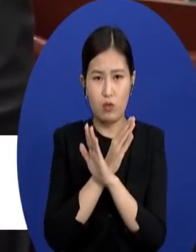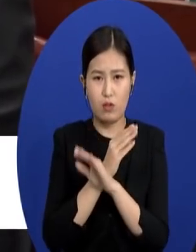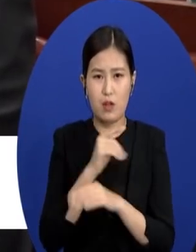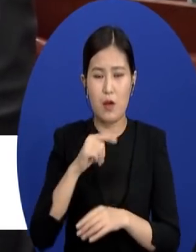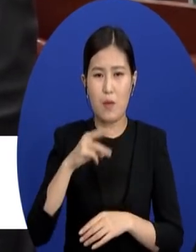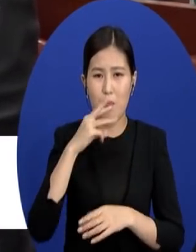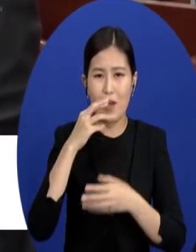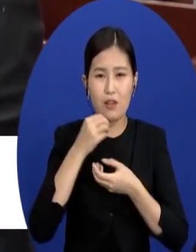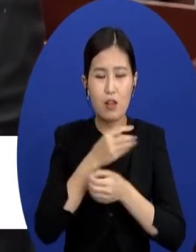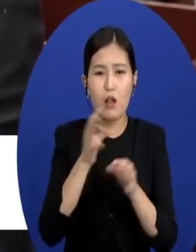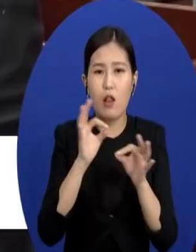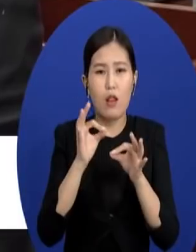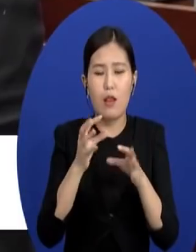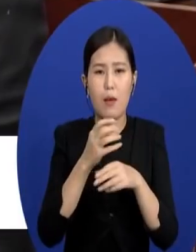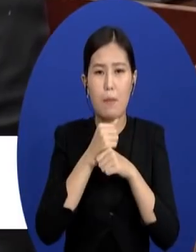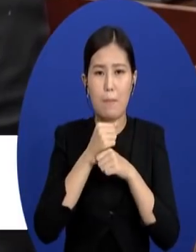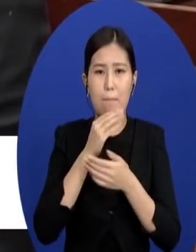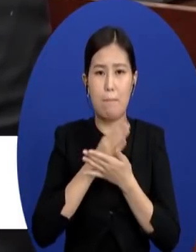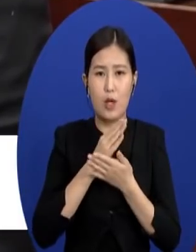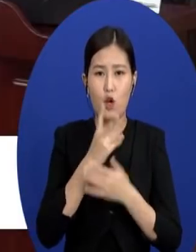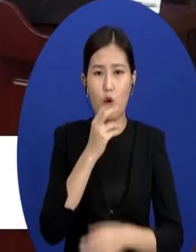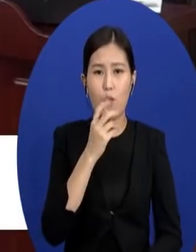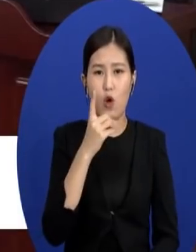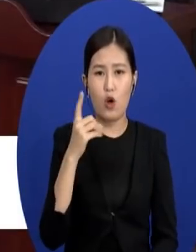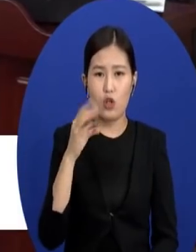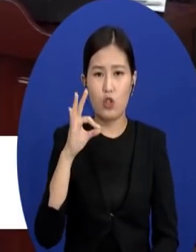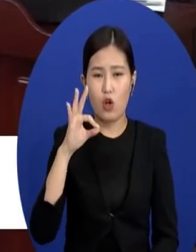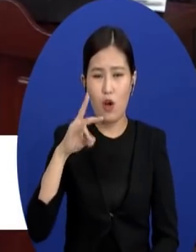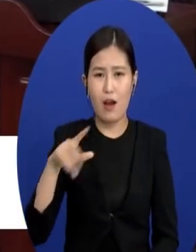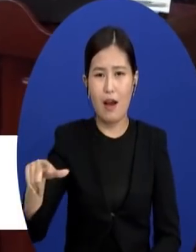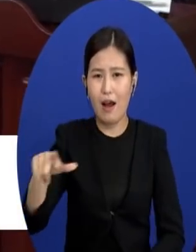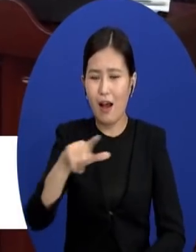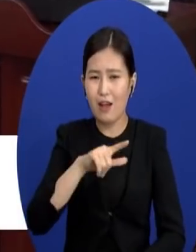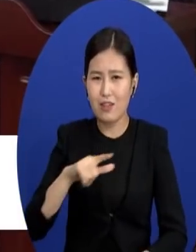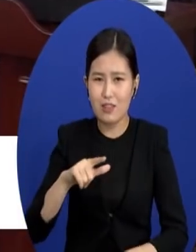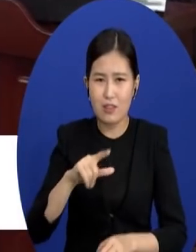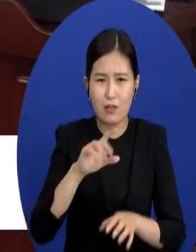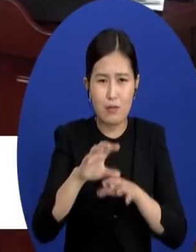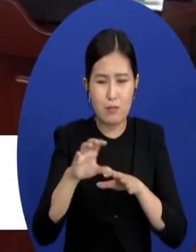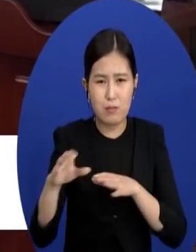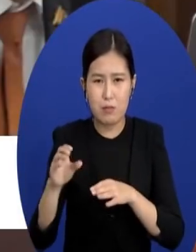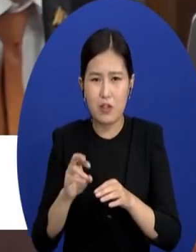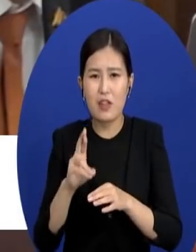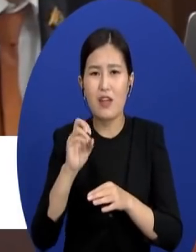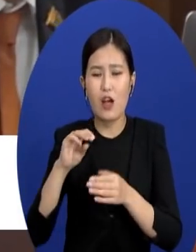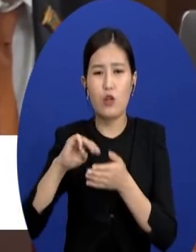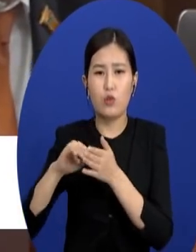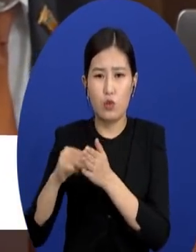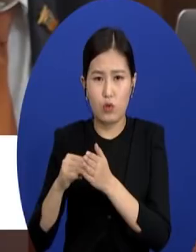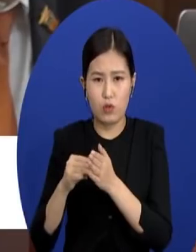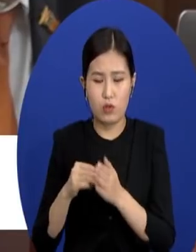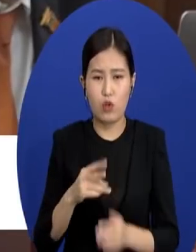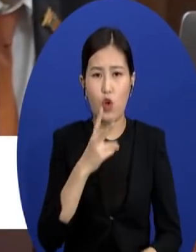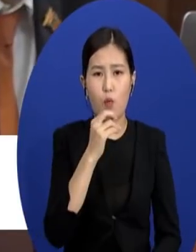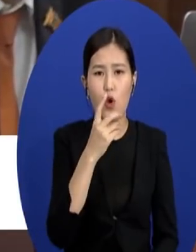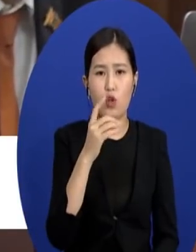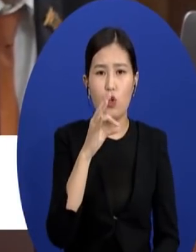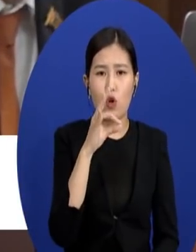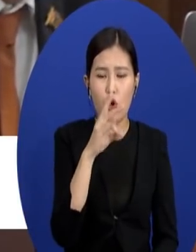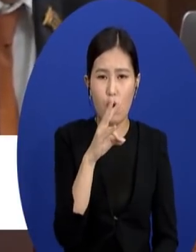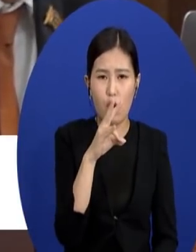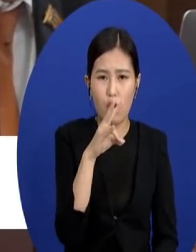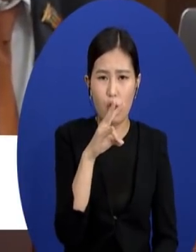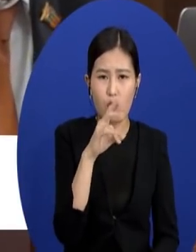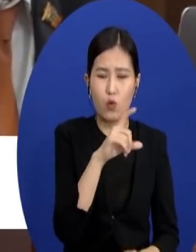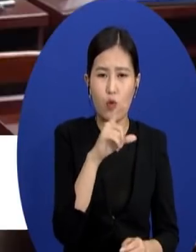ил болоог байгаа. Мөн өчигдөр 2021 оны газар зохион байгуулалтын төлөвлөгөө нийслэлийн өмчөөс 2021 онд хувьчлах хуулийн этгээд эд